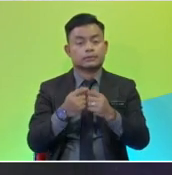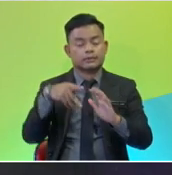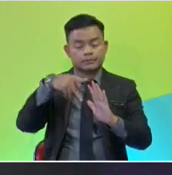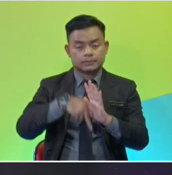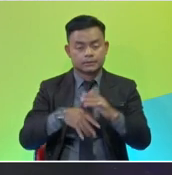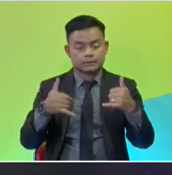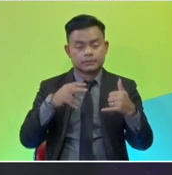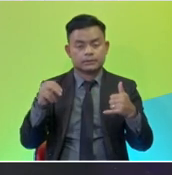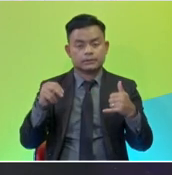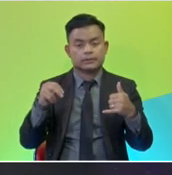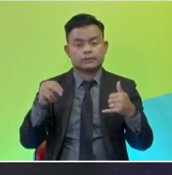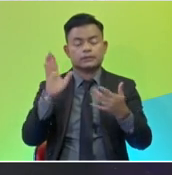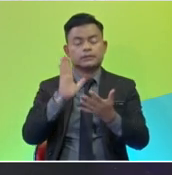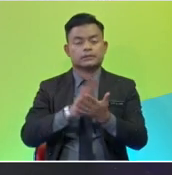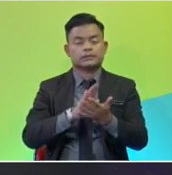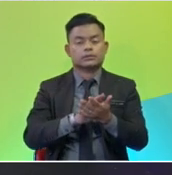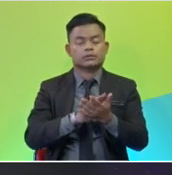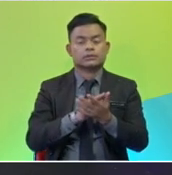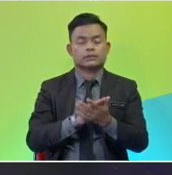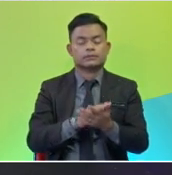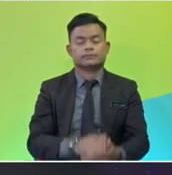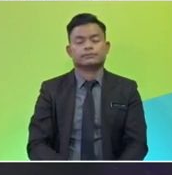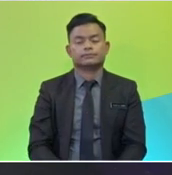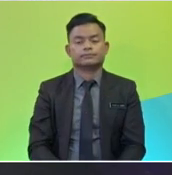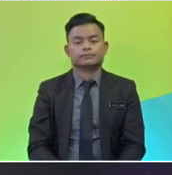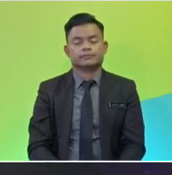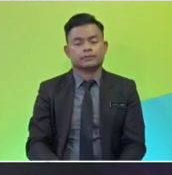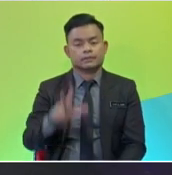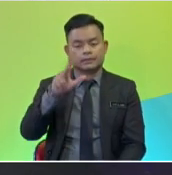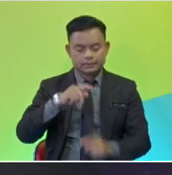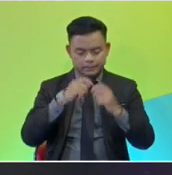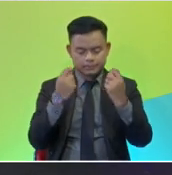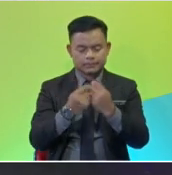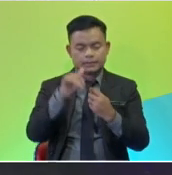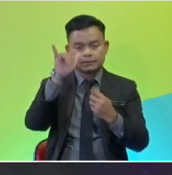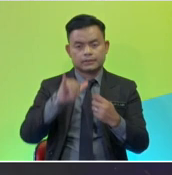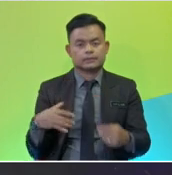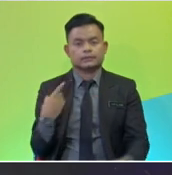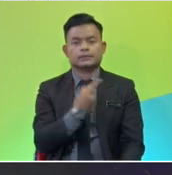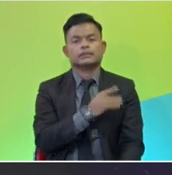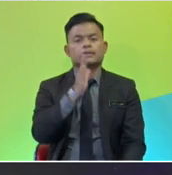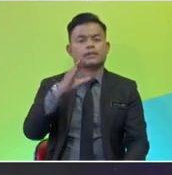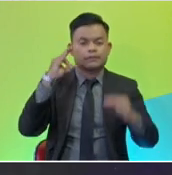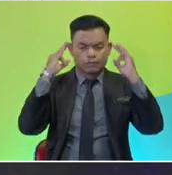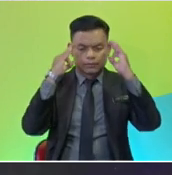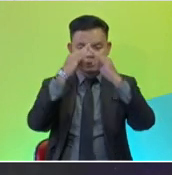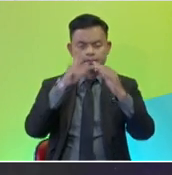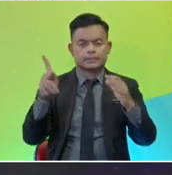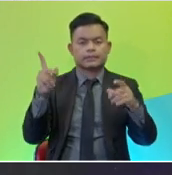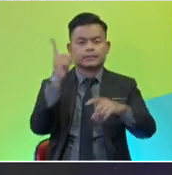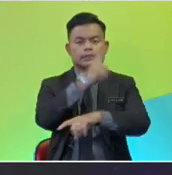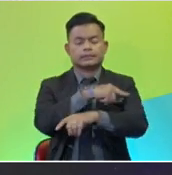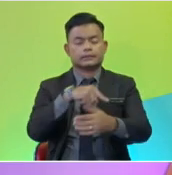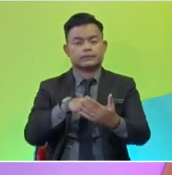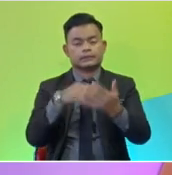tempat yang akan kita fokuskan pada hari ini okeylah Abang AKM dan murid-murid di rumah Cikgu akan teruskan sesi Cikgu